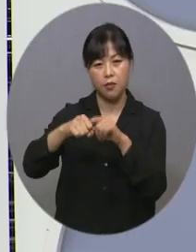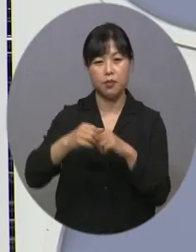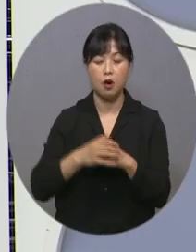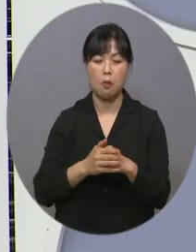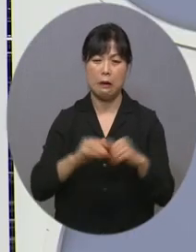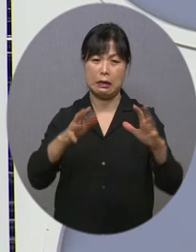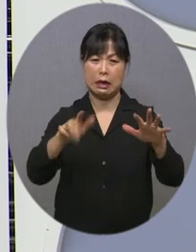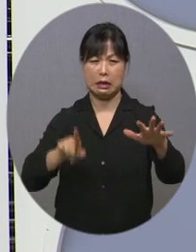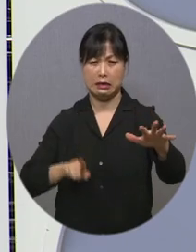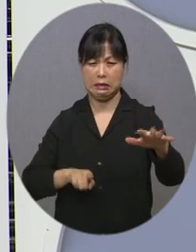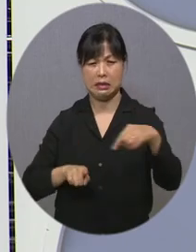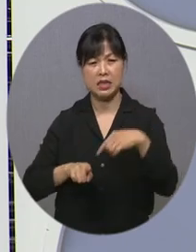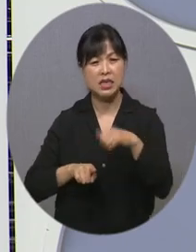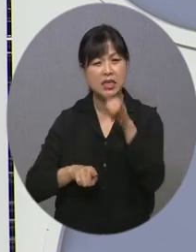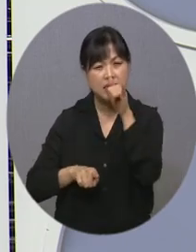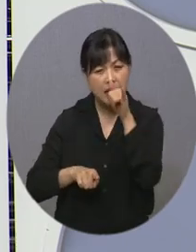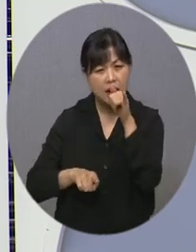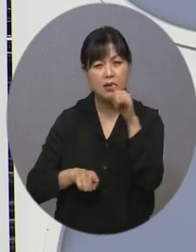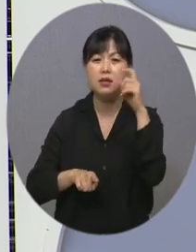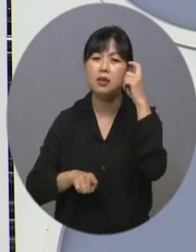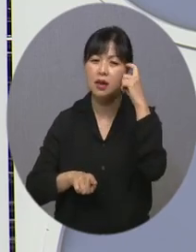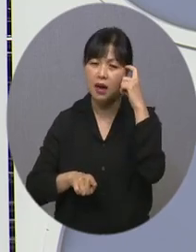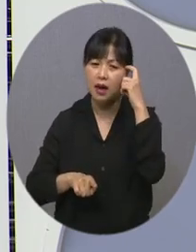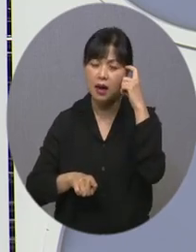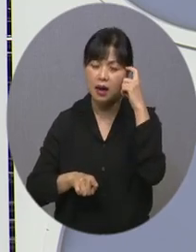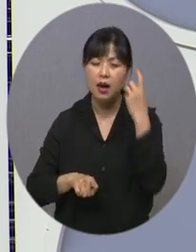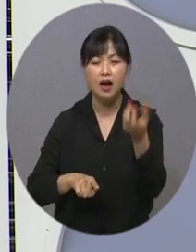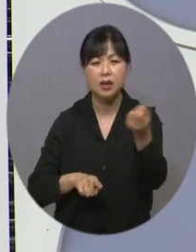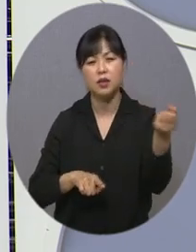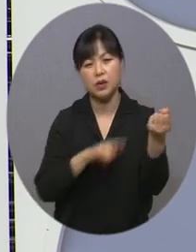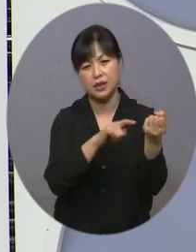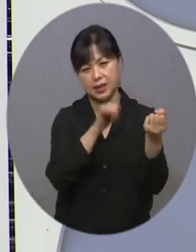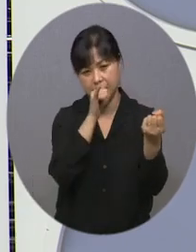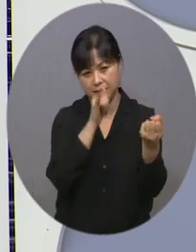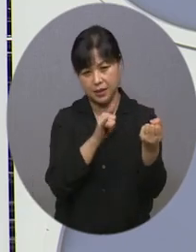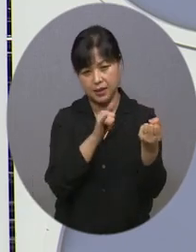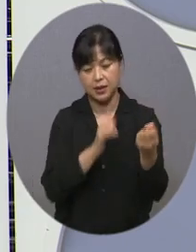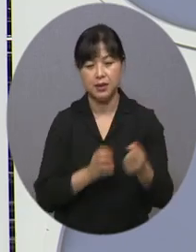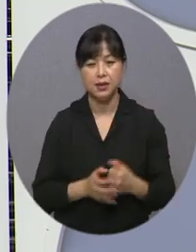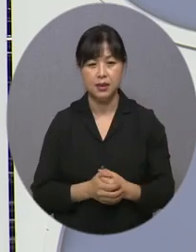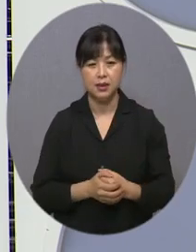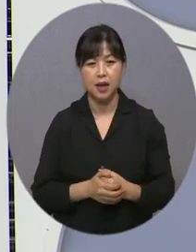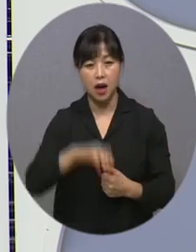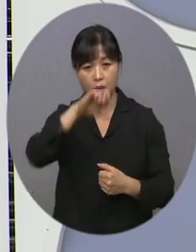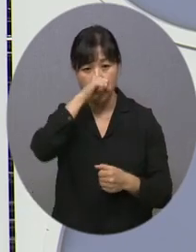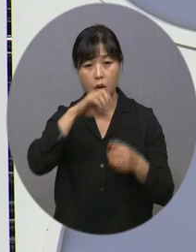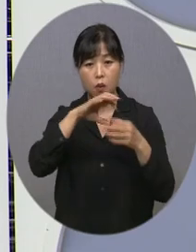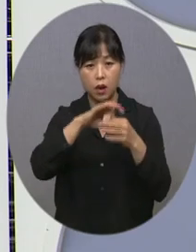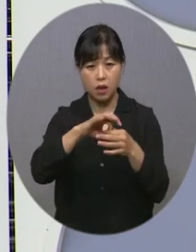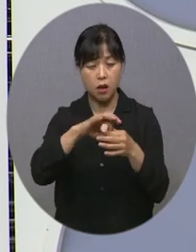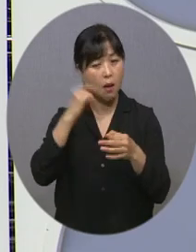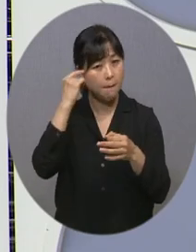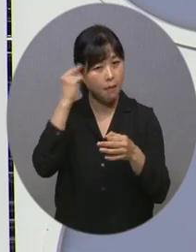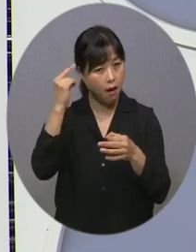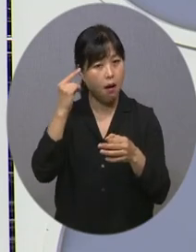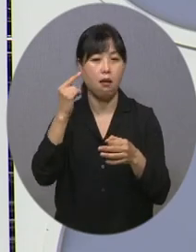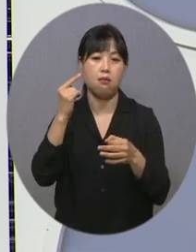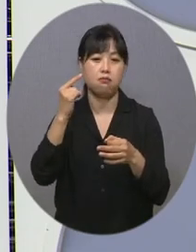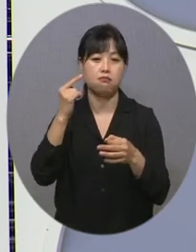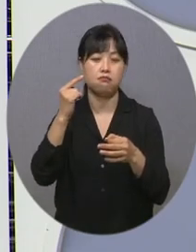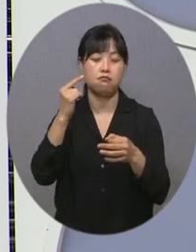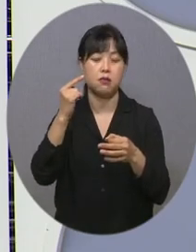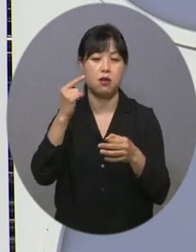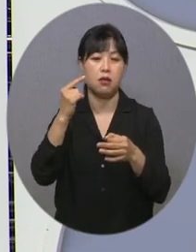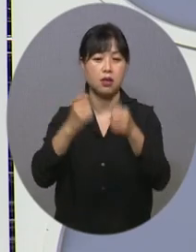시대에 뒤떨어졌다는 이제 잘못된 인식들을 많이들 가지고 계신데 네. 아프리카 관련해서 이제 창업 아이디어 대회를 통해서